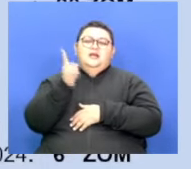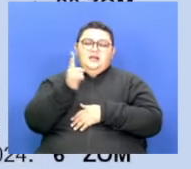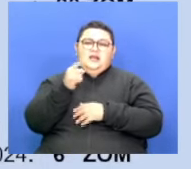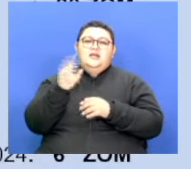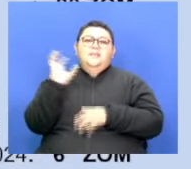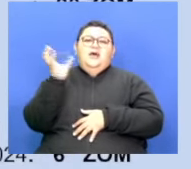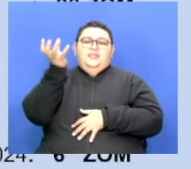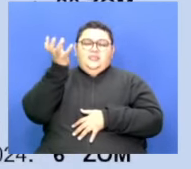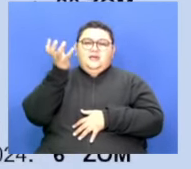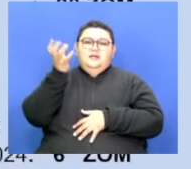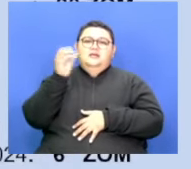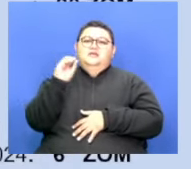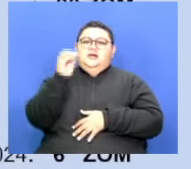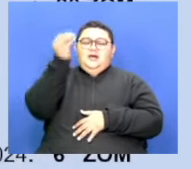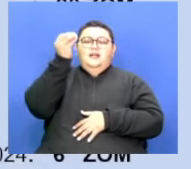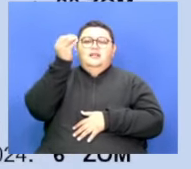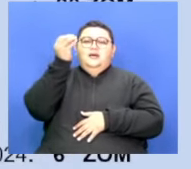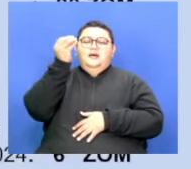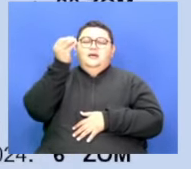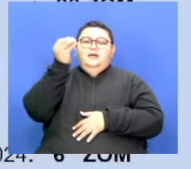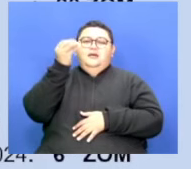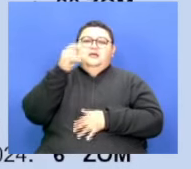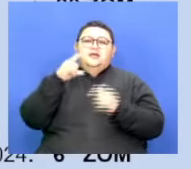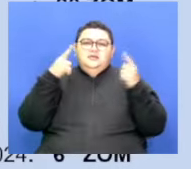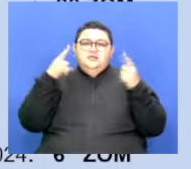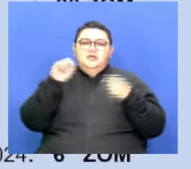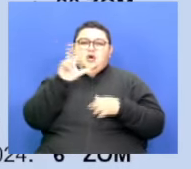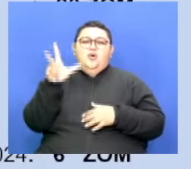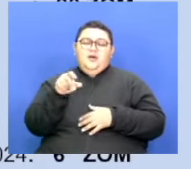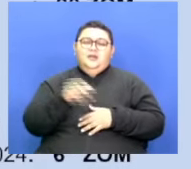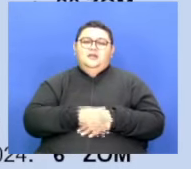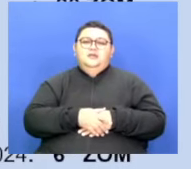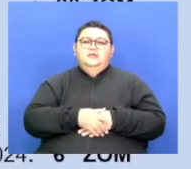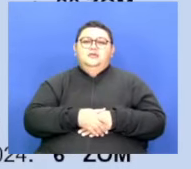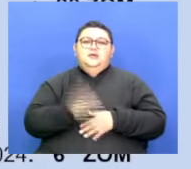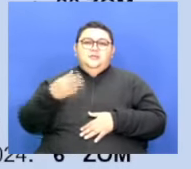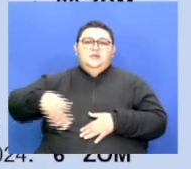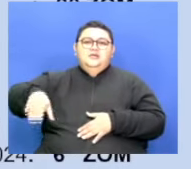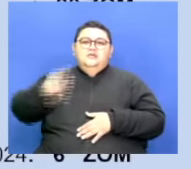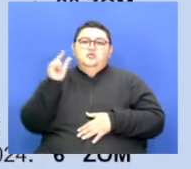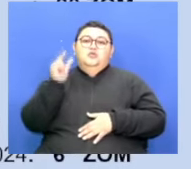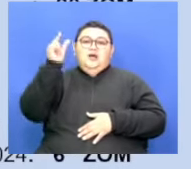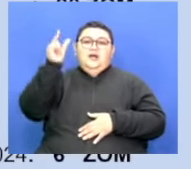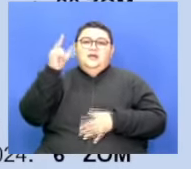Banten Jakarta dan Jawa Barat ini maksudnya pesisir utara